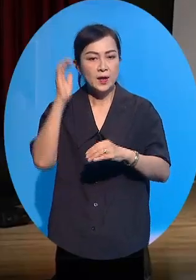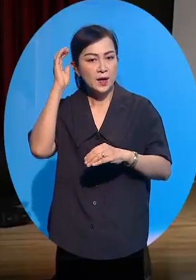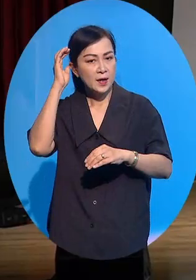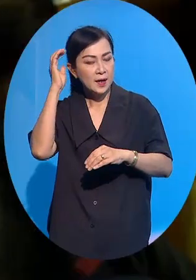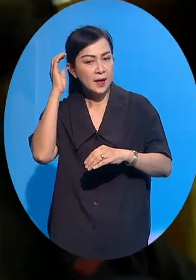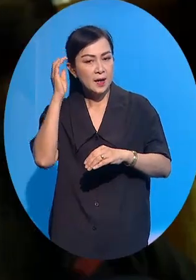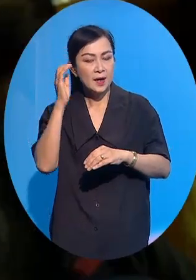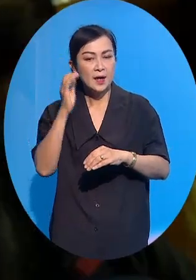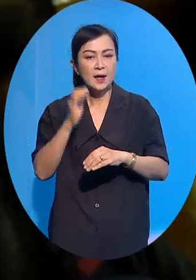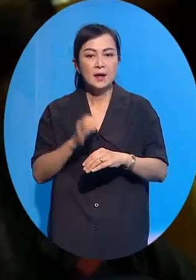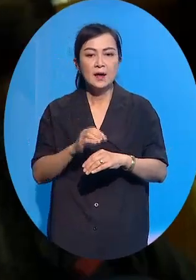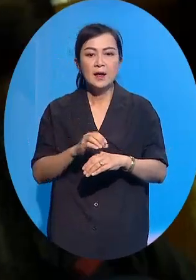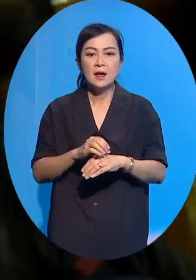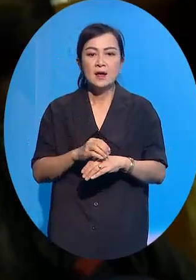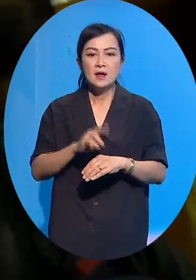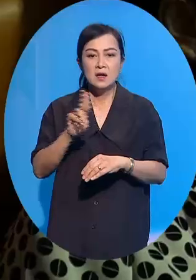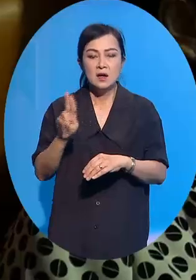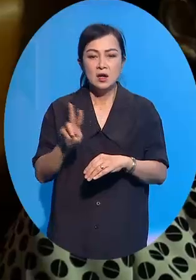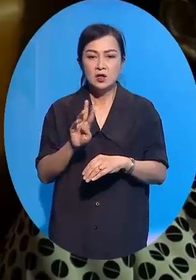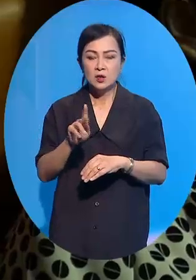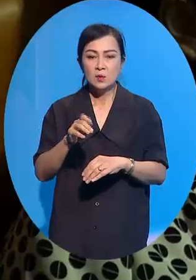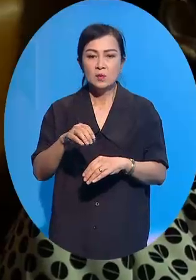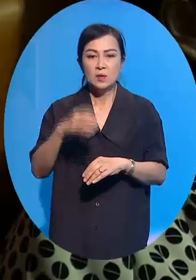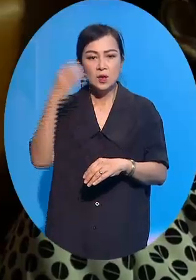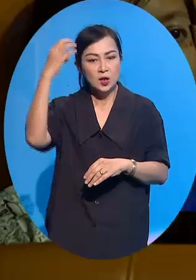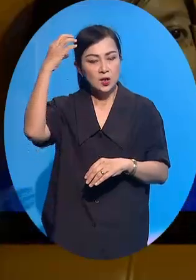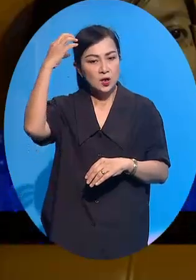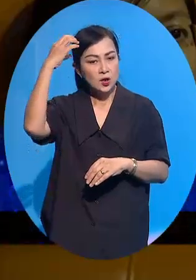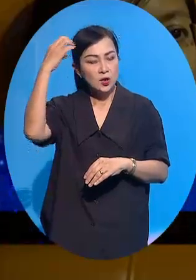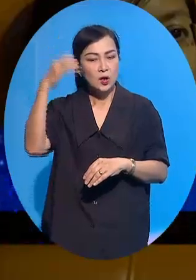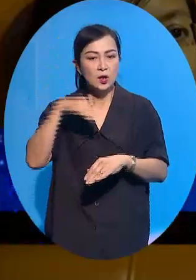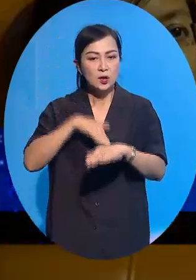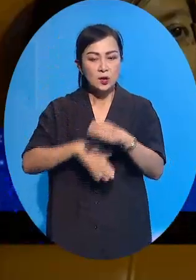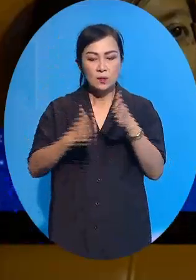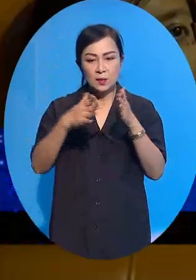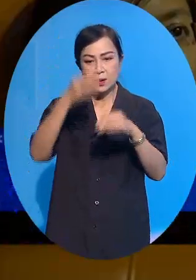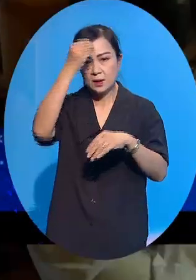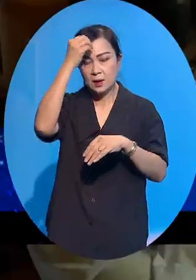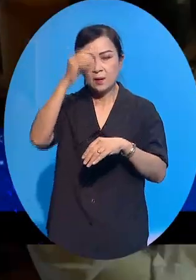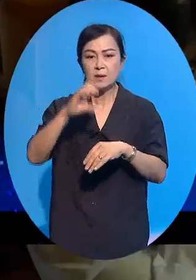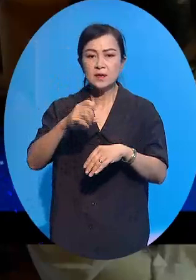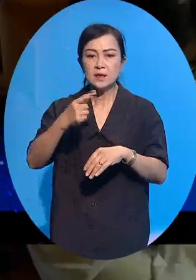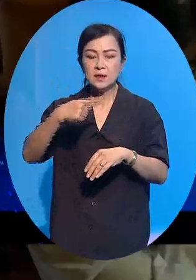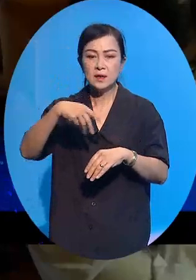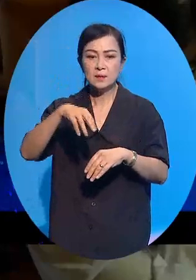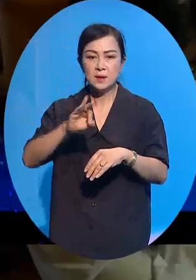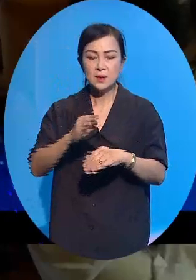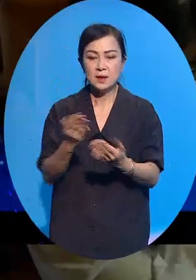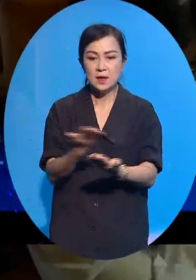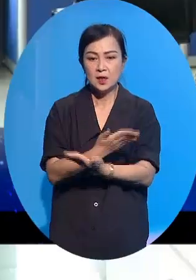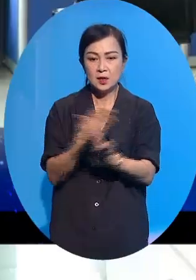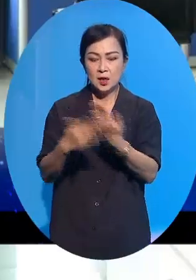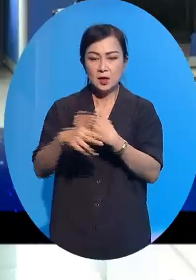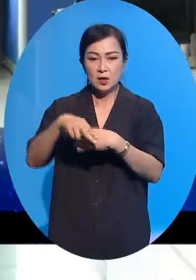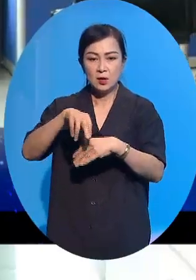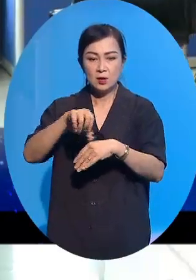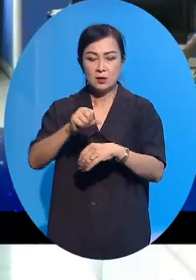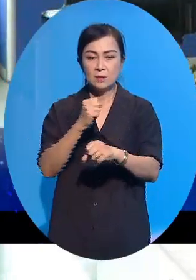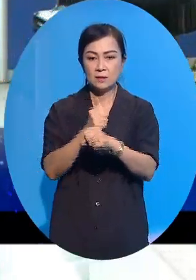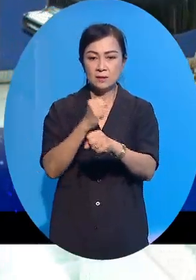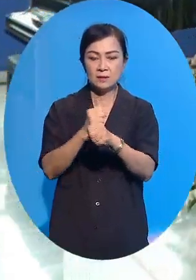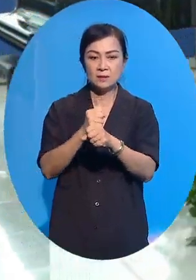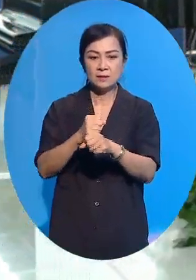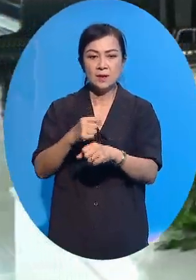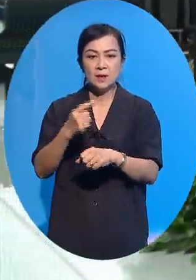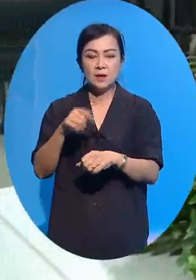nghe một số tham luận về ứng dụng ChatGPT và trí tuệ nhân tạo trong các ngành học, ChatGPT thay đổi năng suất tại nơi làm việc, thích